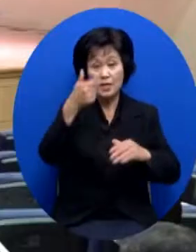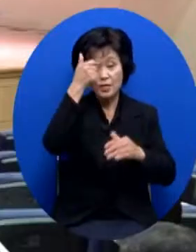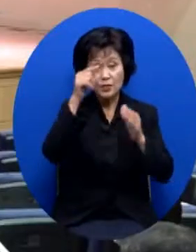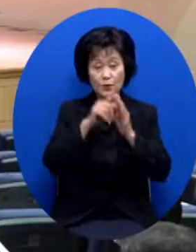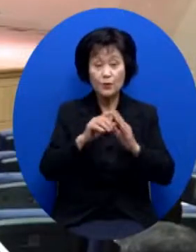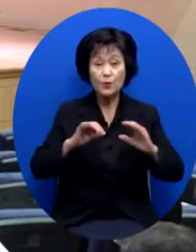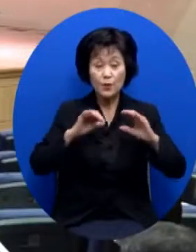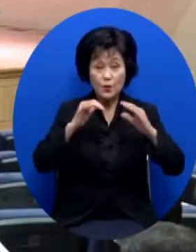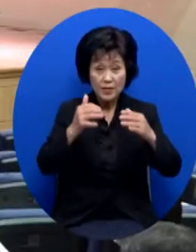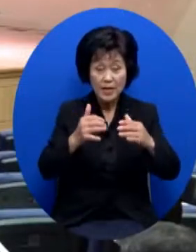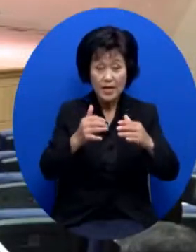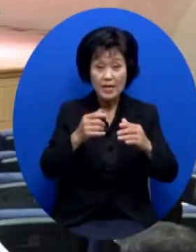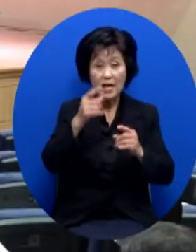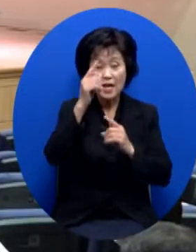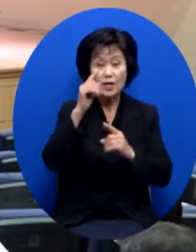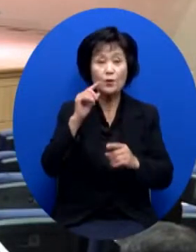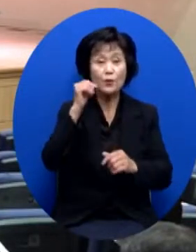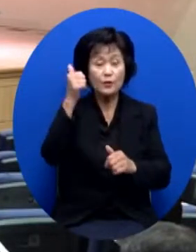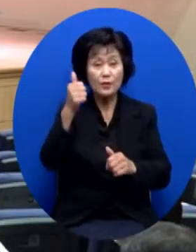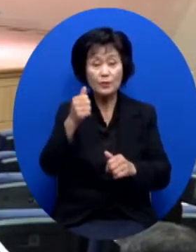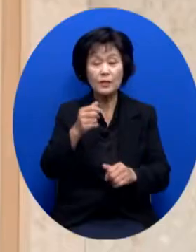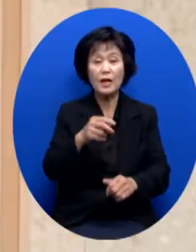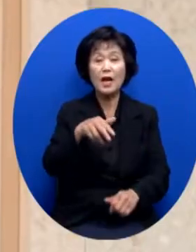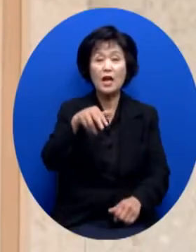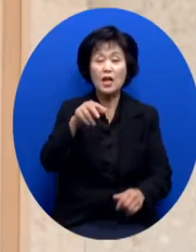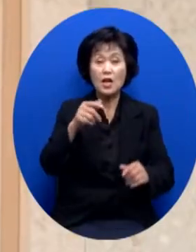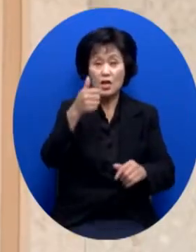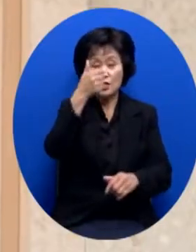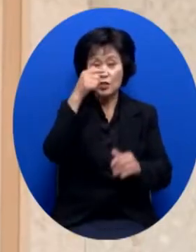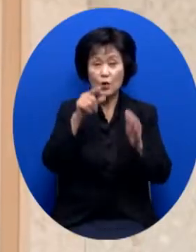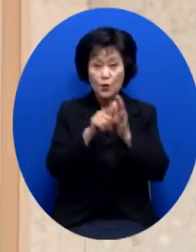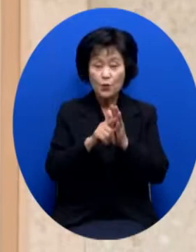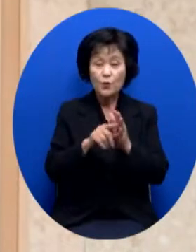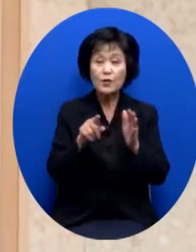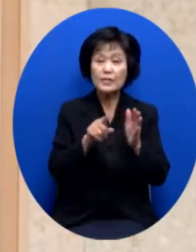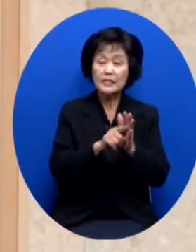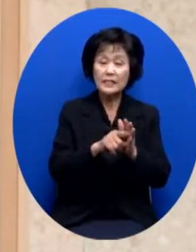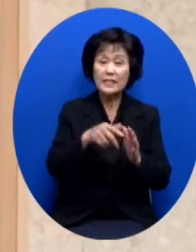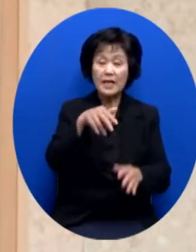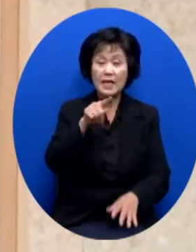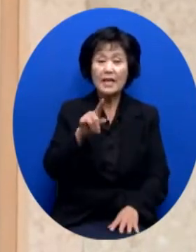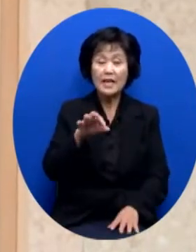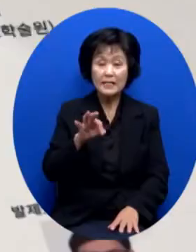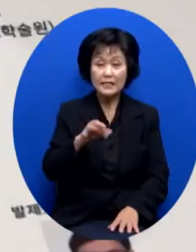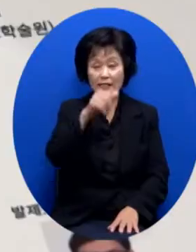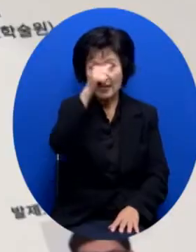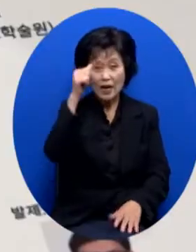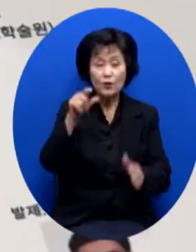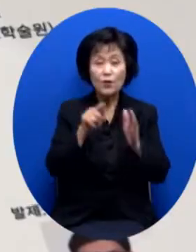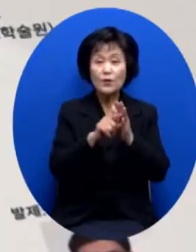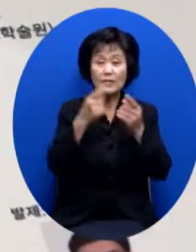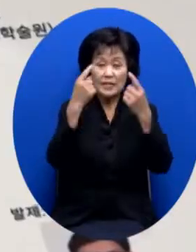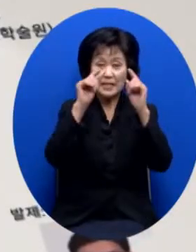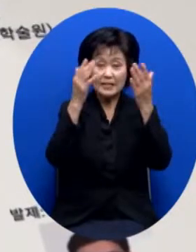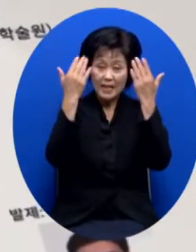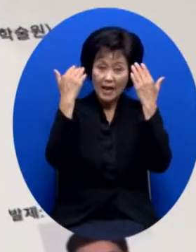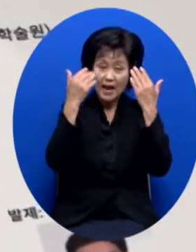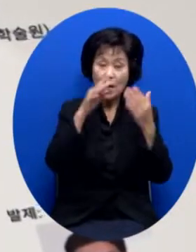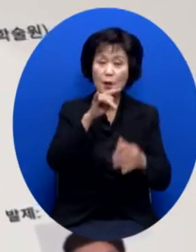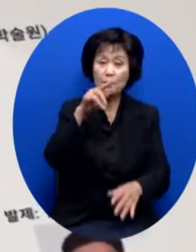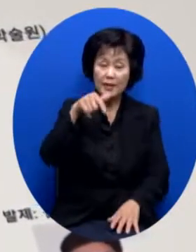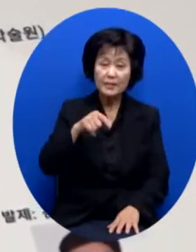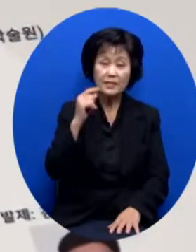이윤석 원장을 비롯해 총신대 배춘섭, 서울신대 김성원, 장신대 소기천, 한세대 이관표,